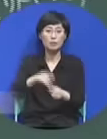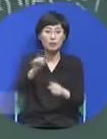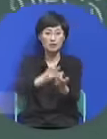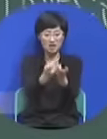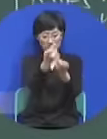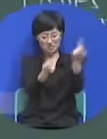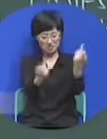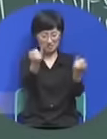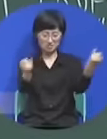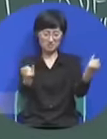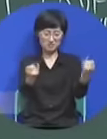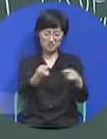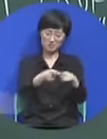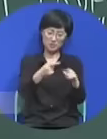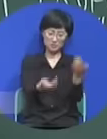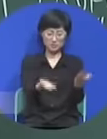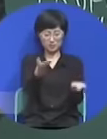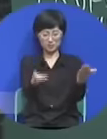내버리라.